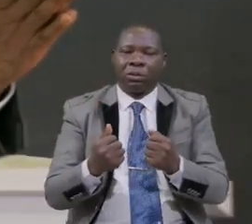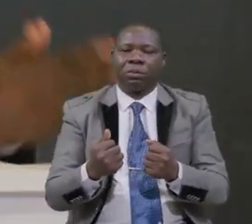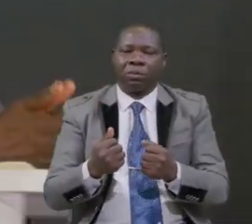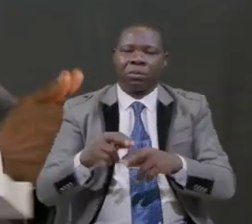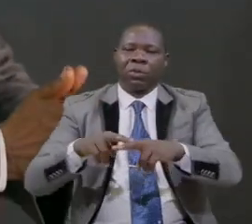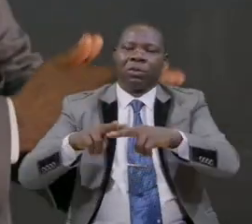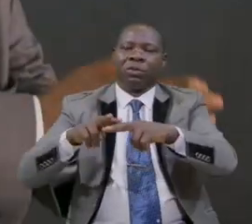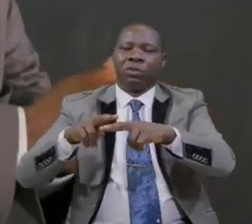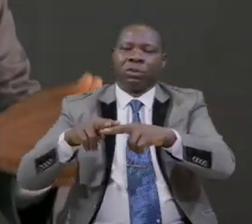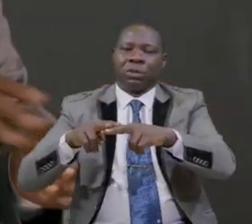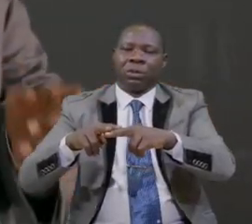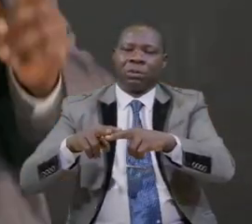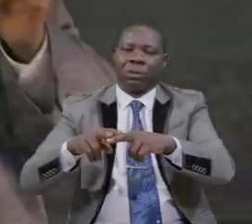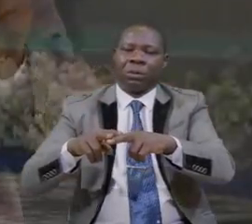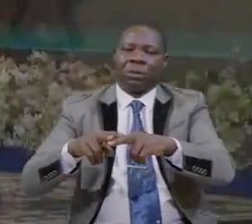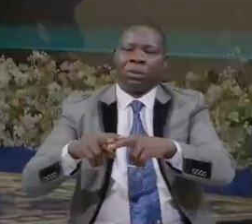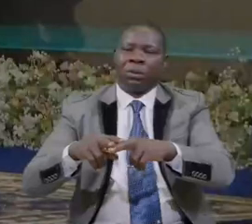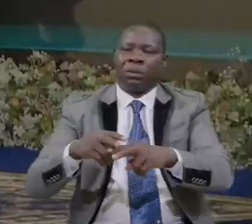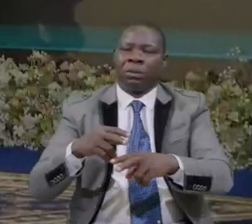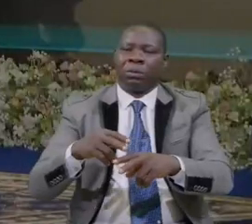Le sel.